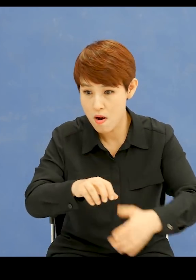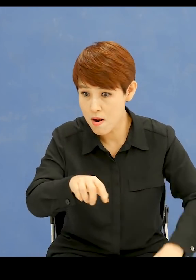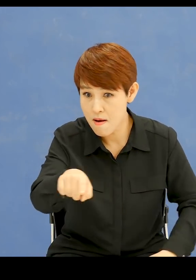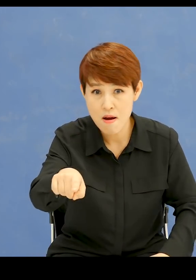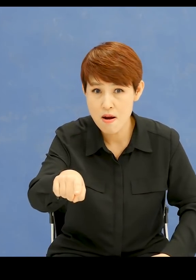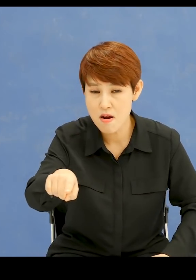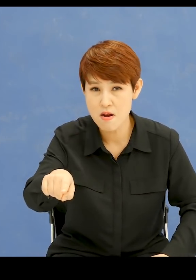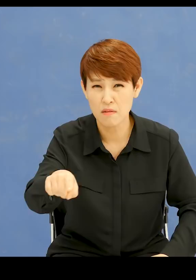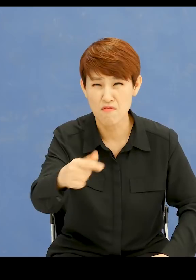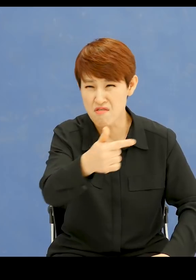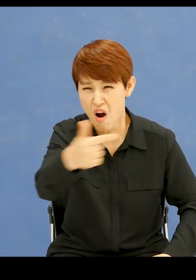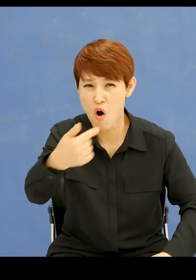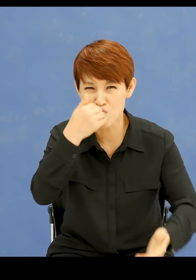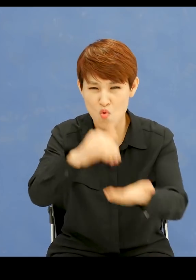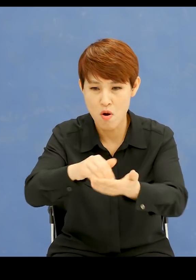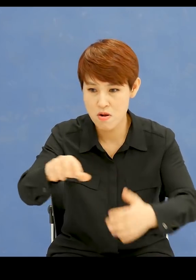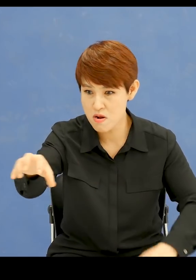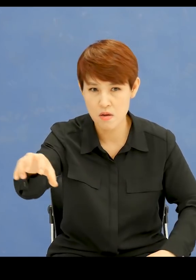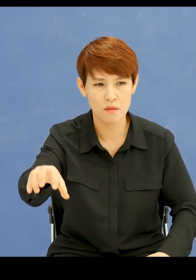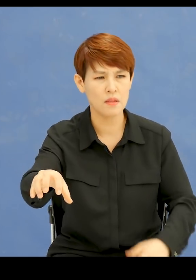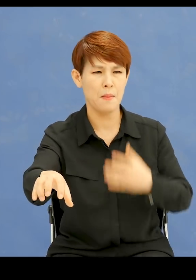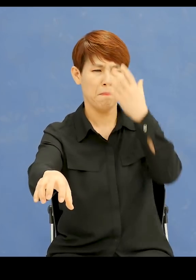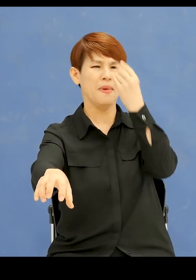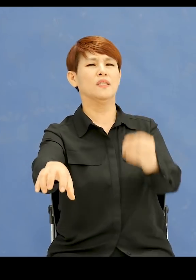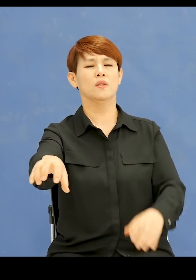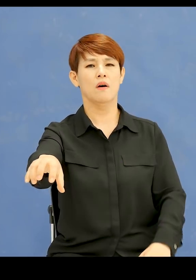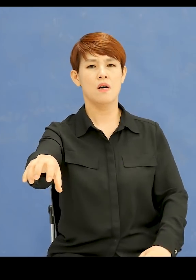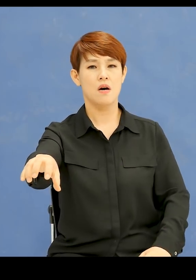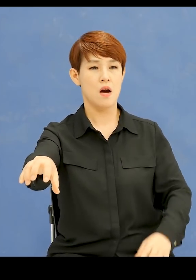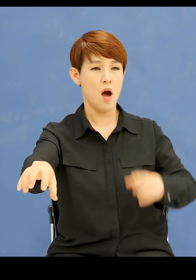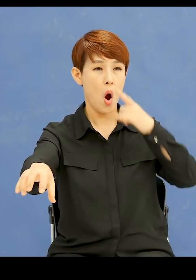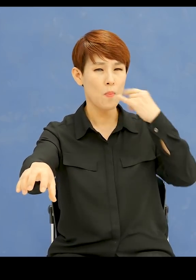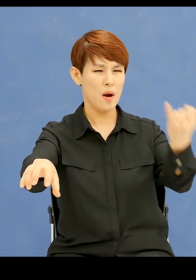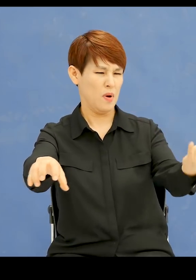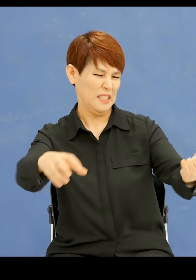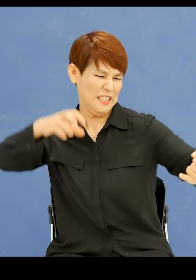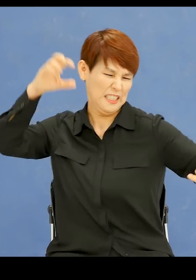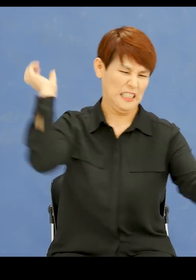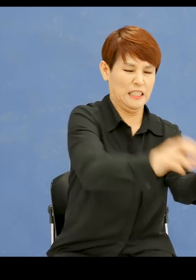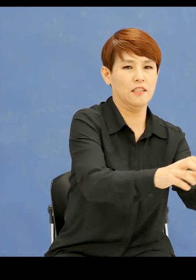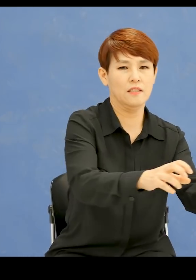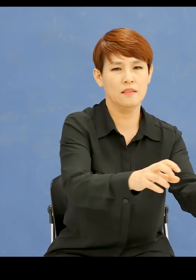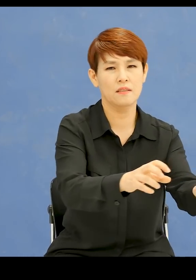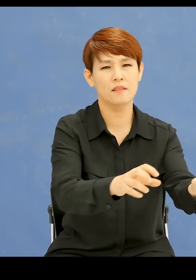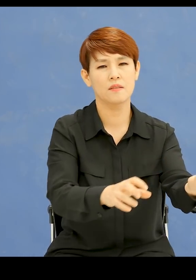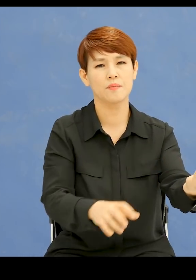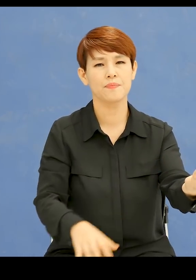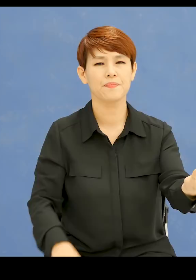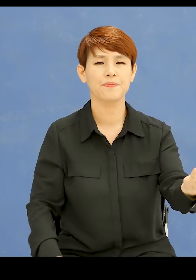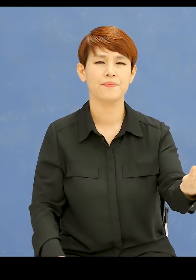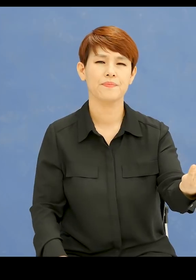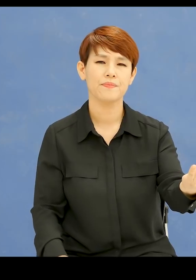잡히니까요. 작은 것도 아닌데 그것도 다 봤어 어렸을 때. 그걸로 어머니 머리를 치시더라고요.